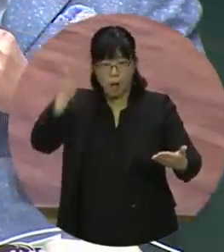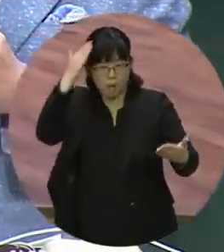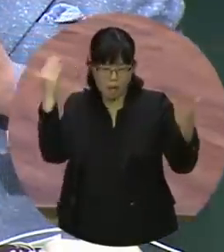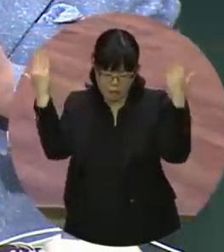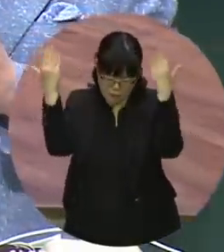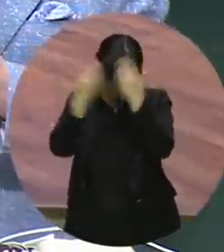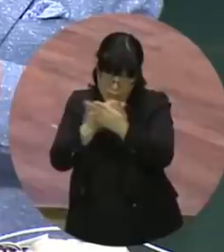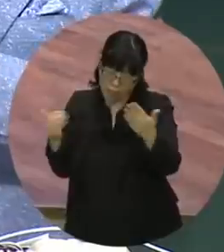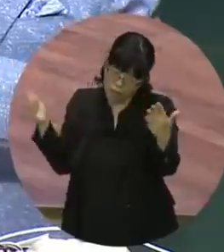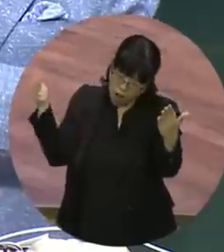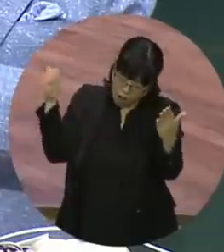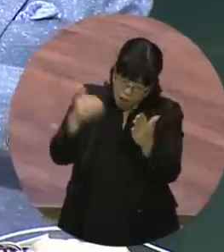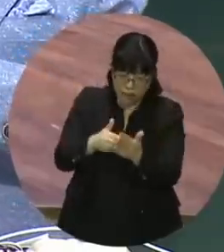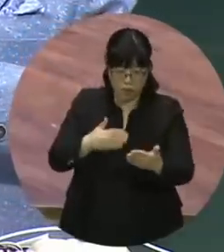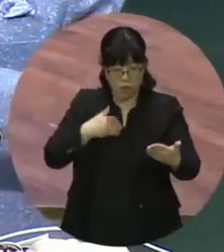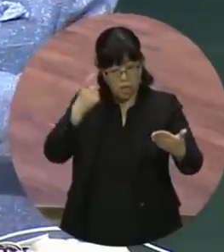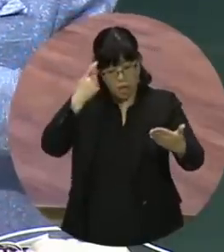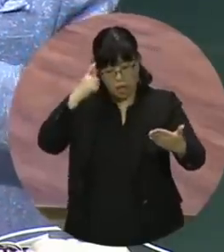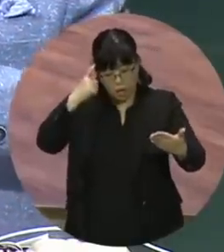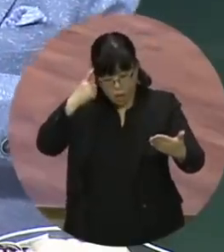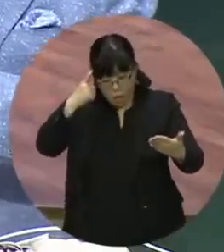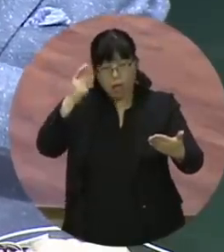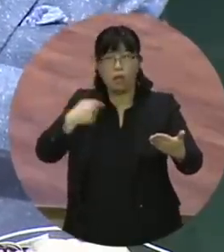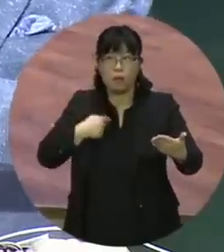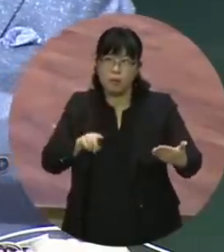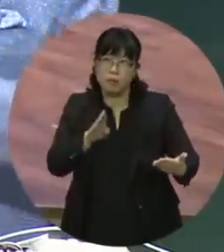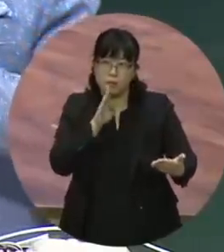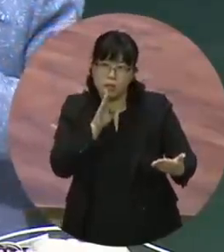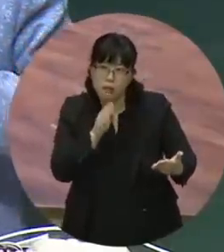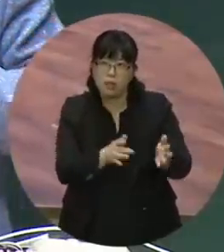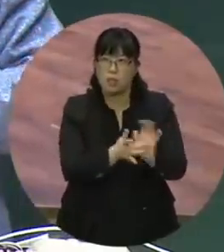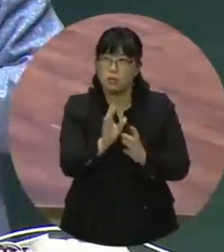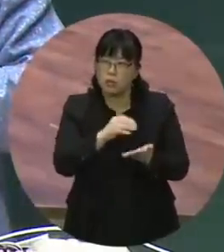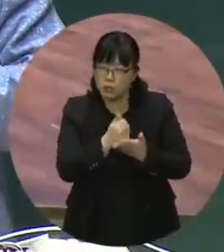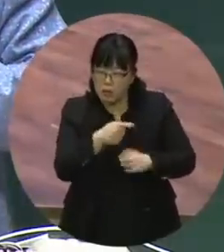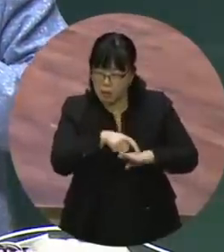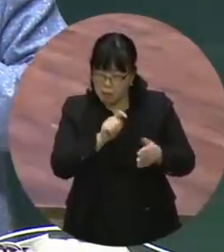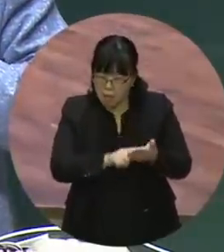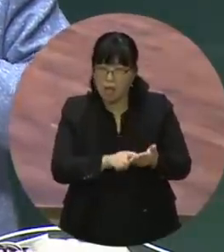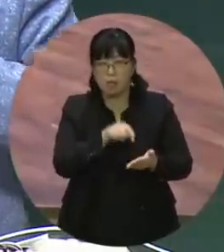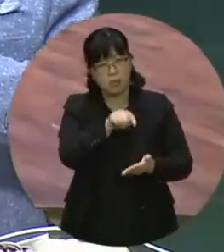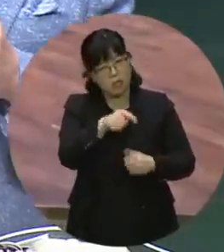계속 나오는 계속. 이 안에 이 마음을 품으라 예수가 있을 때 마음을 품으라 품으라.